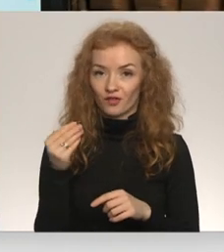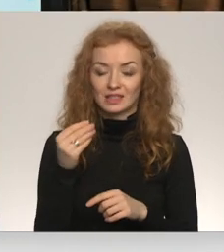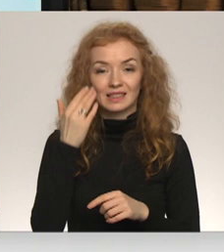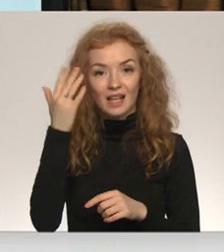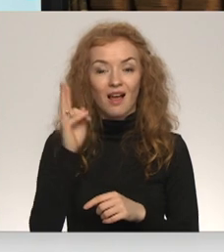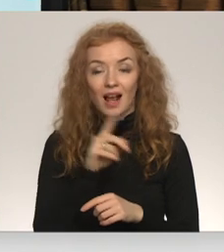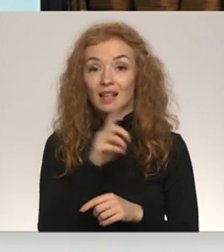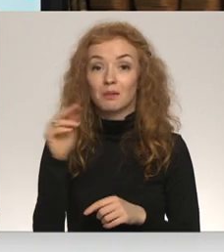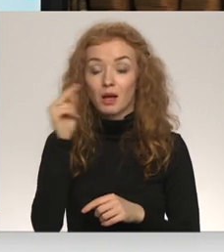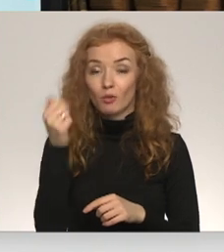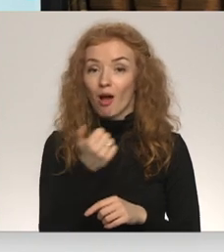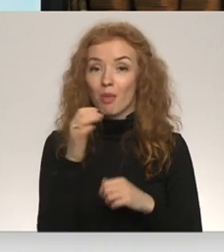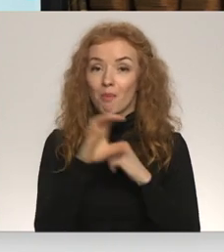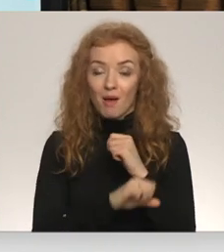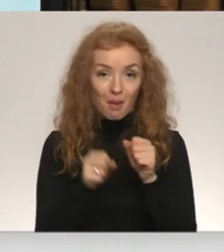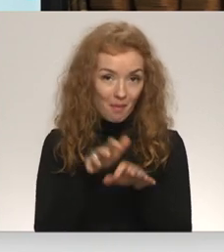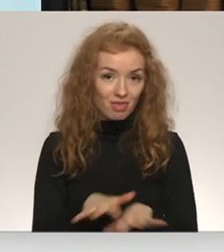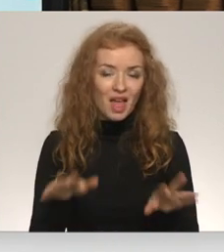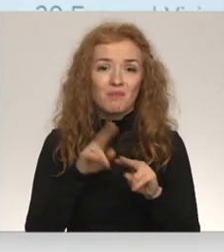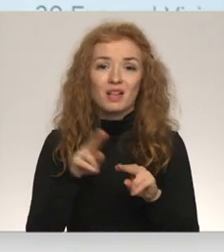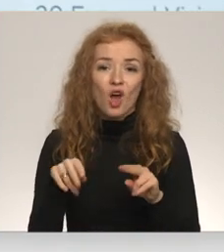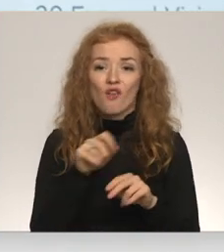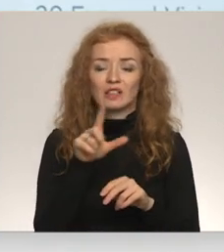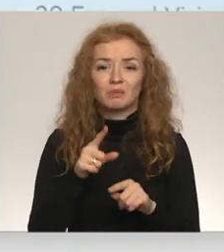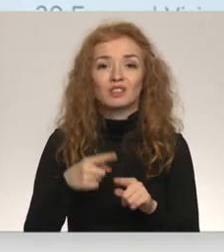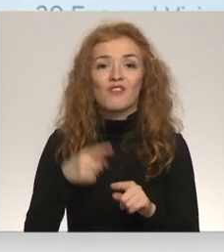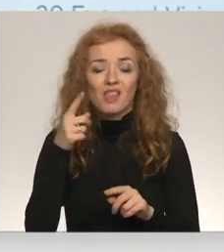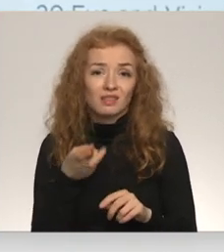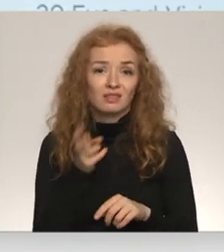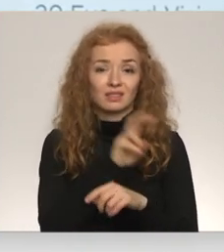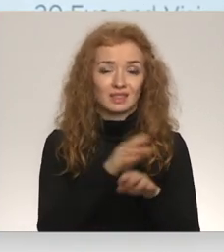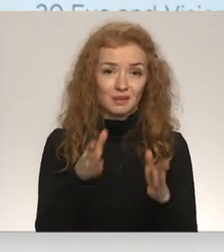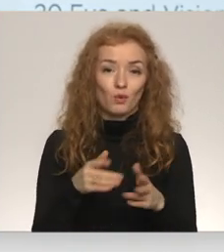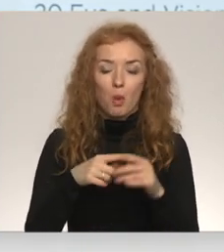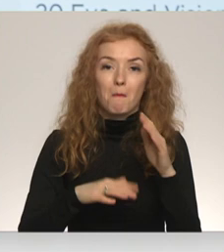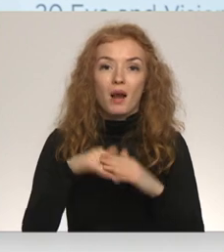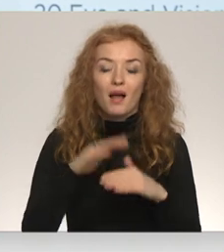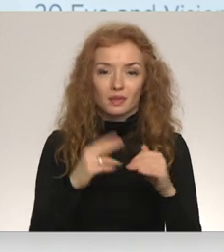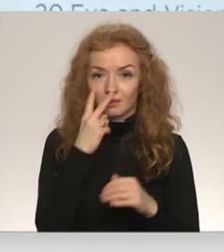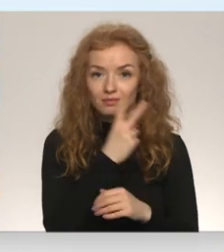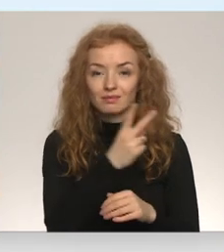līdz mācību gada beigām pandēmija ļaus kaut reizi pabūt slimnīcā un praktiski redzēt